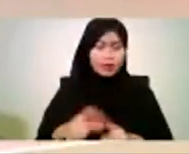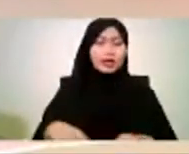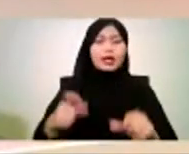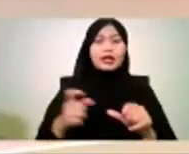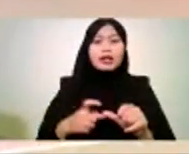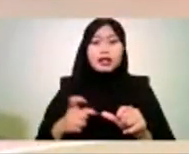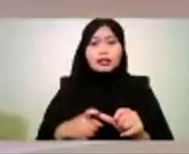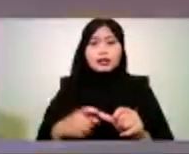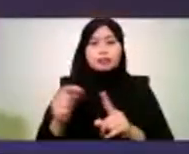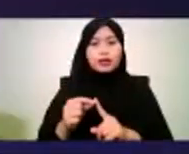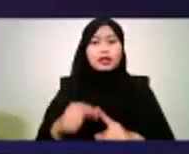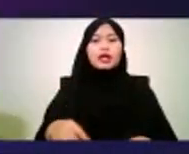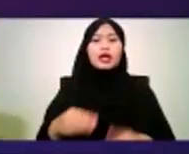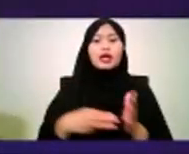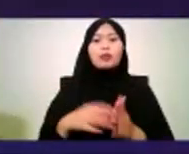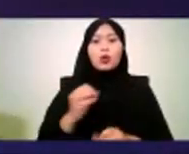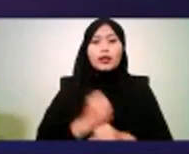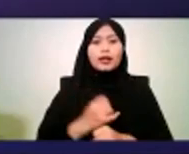phd-pizza akan